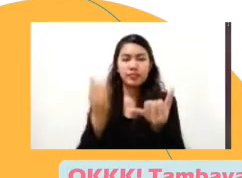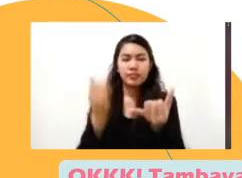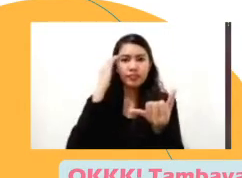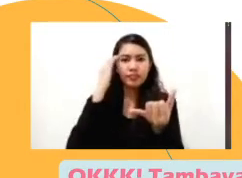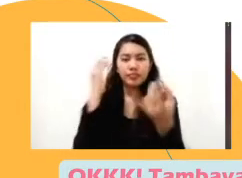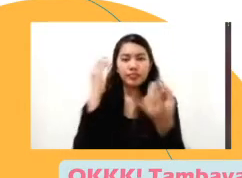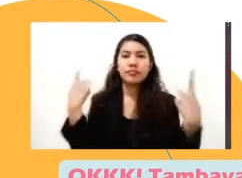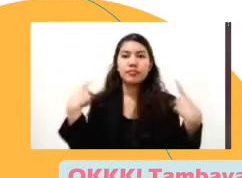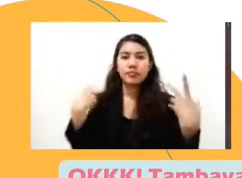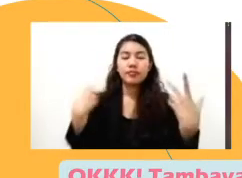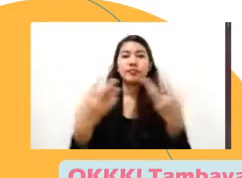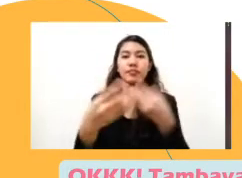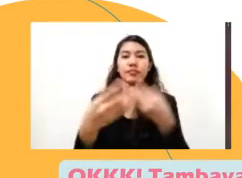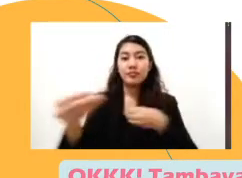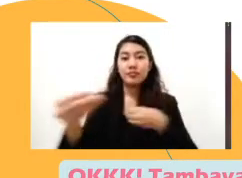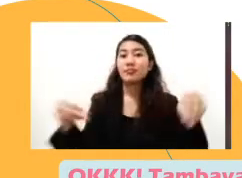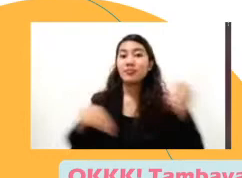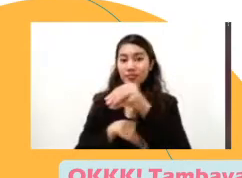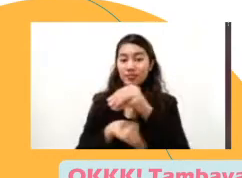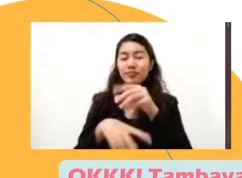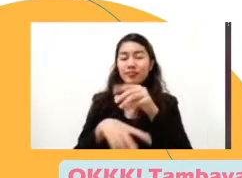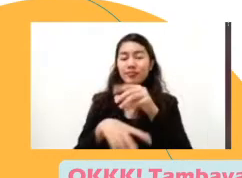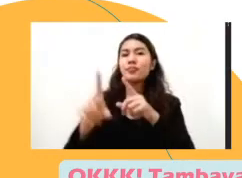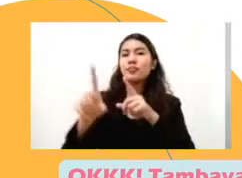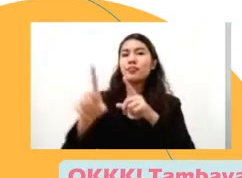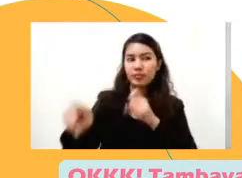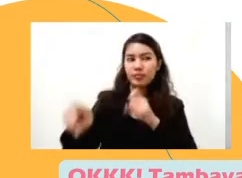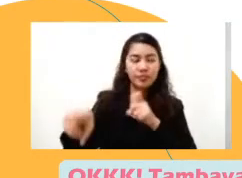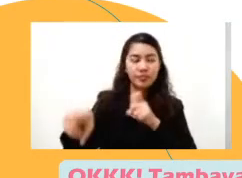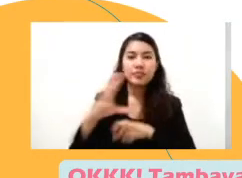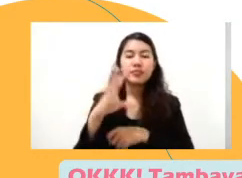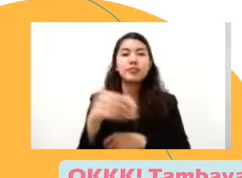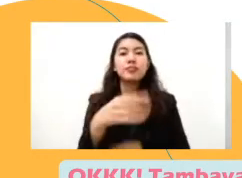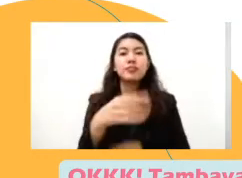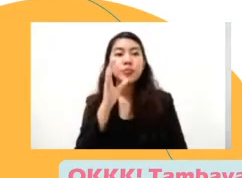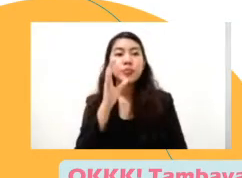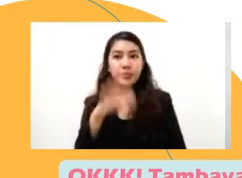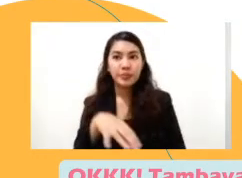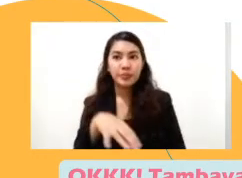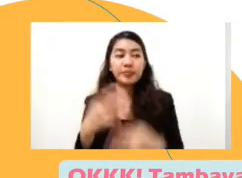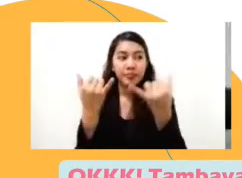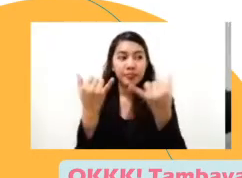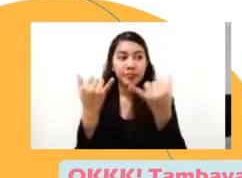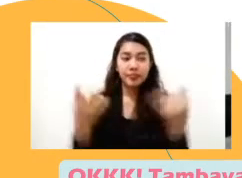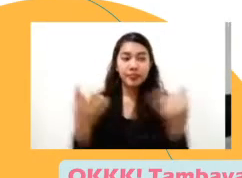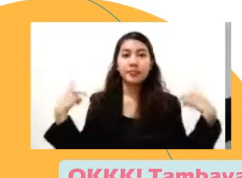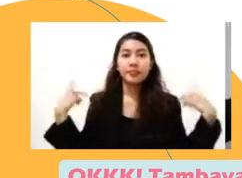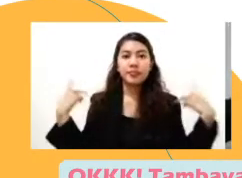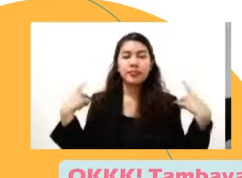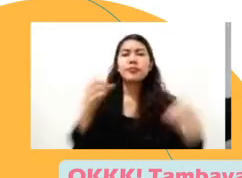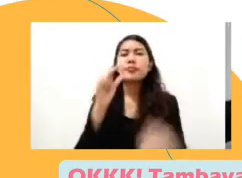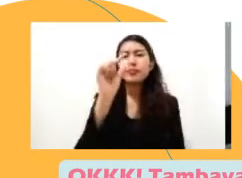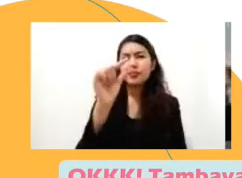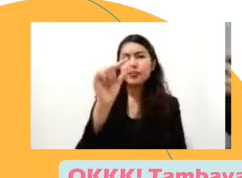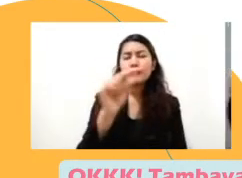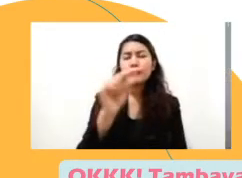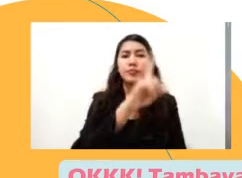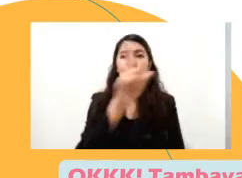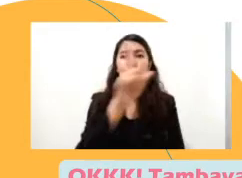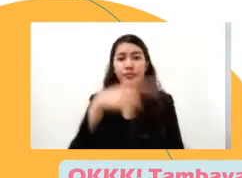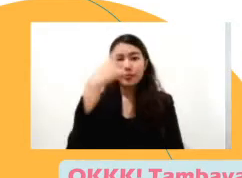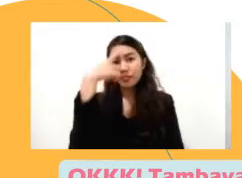na nag-grow din tayo sa pagko-comment. Ngayon po, meron tayong mga ilang katanungan. So, sa ating mga